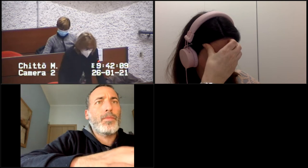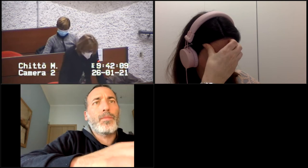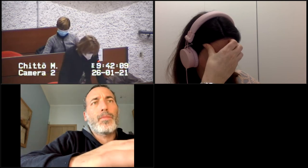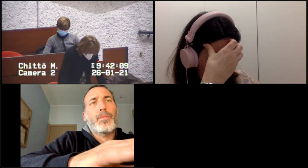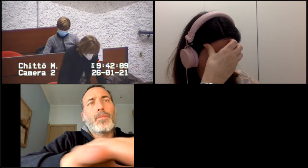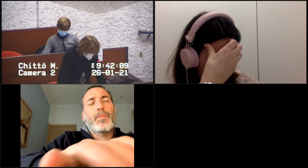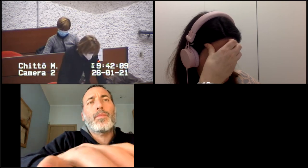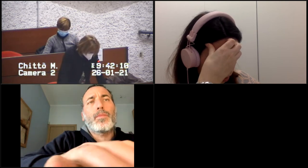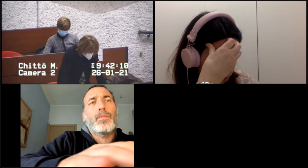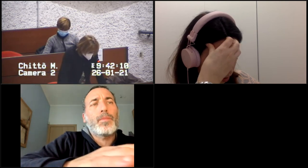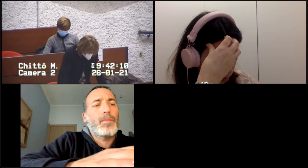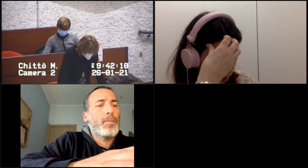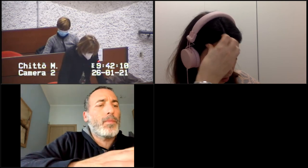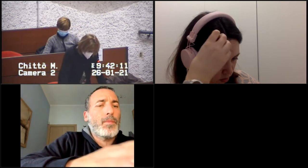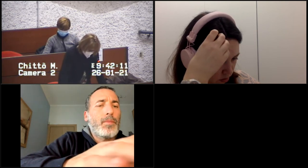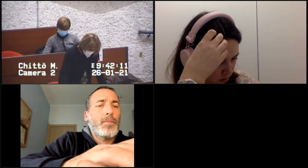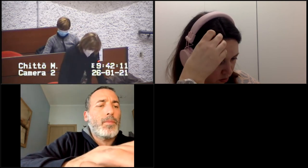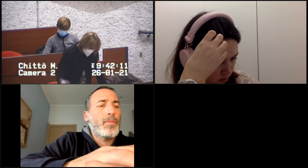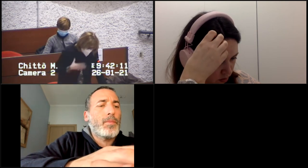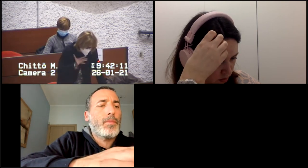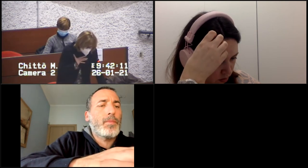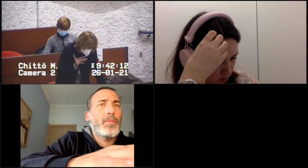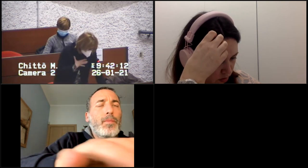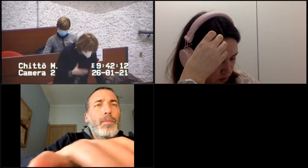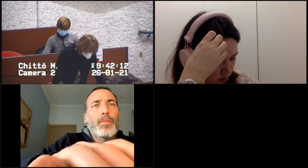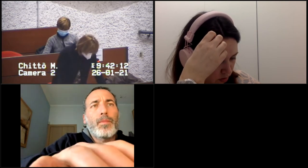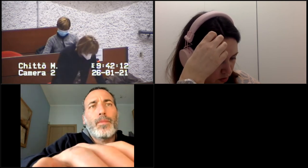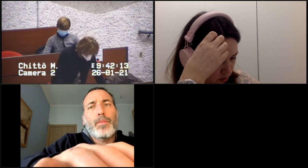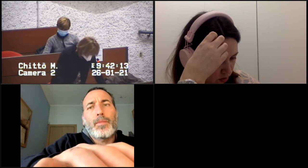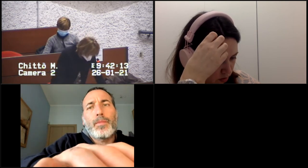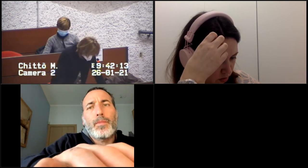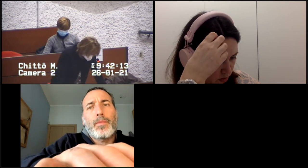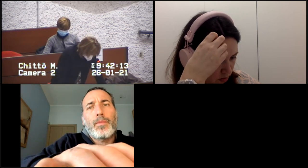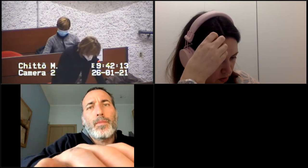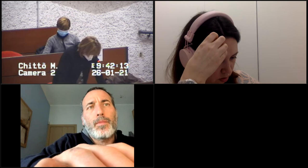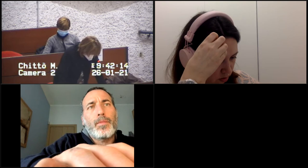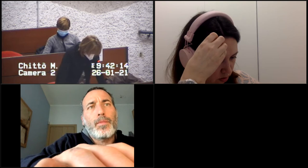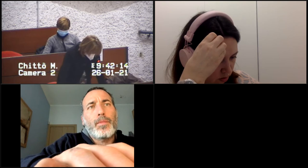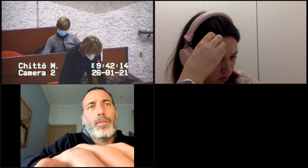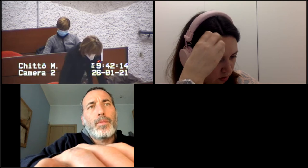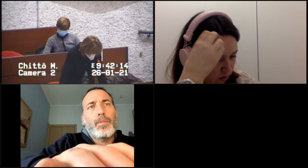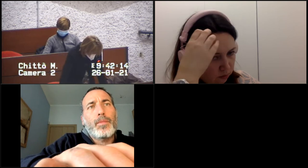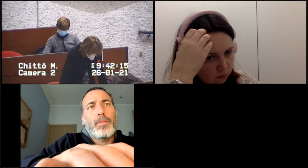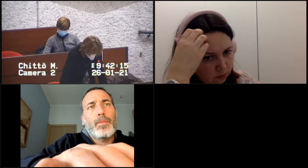qui ad applicare diversamente, a fare delle scelte nostre.